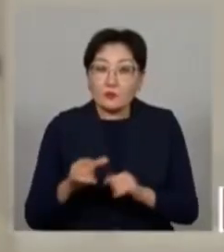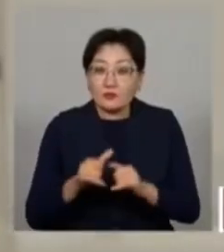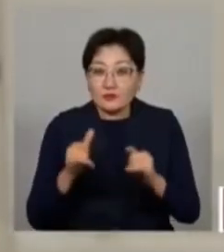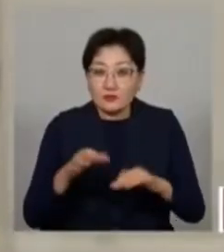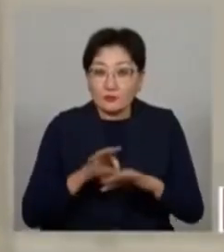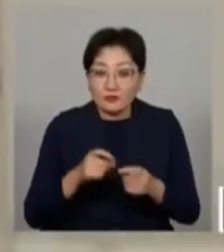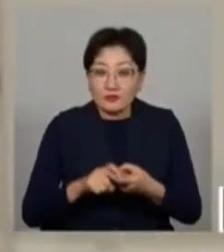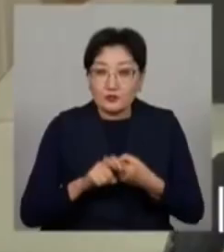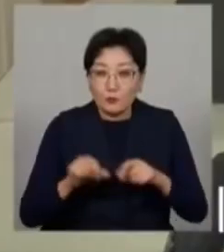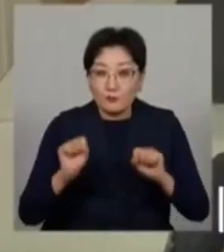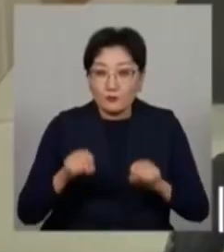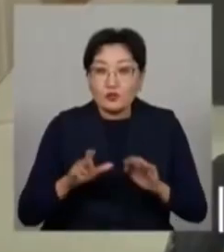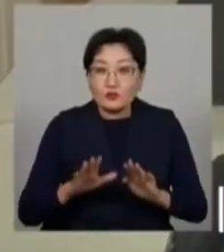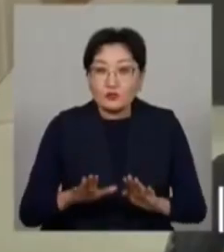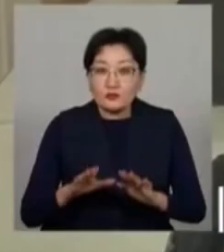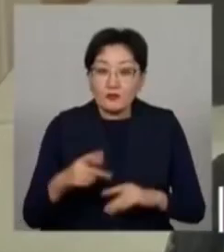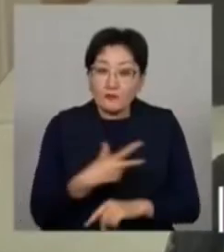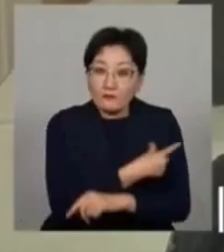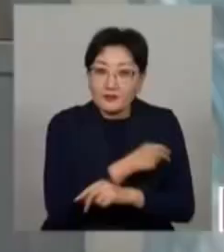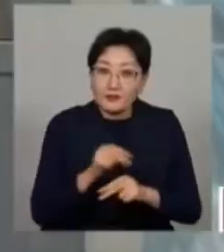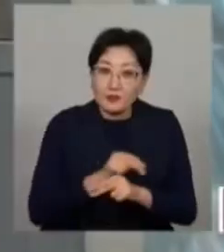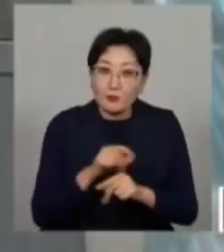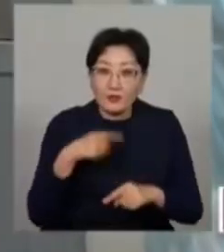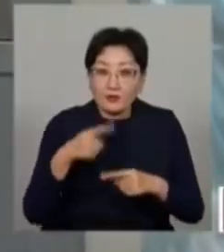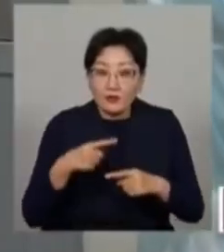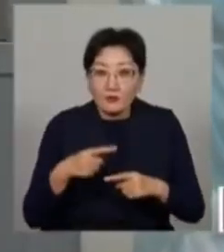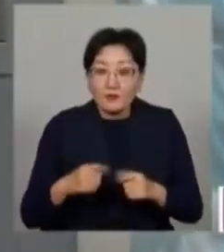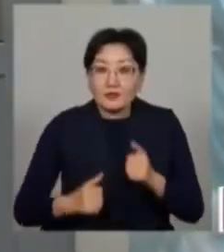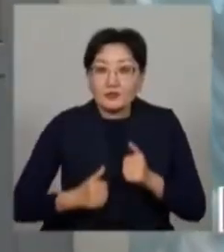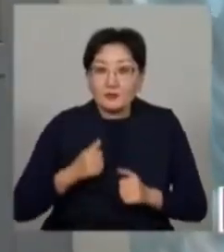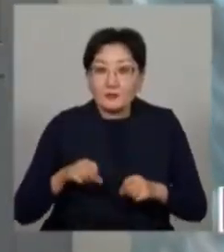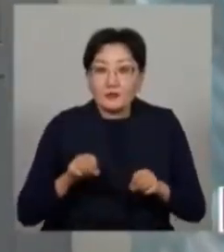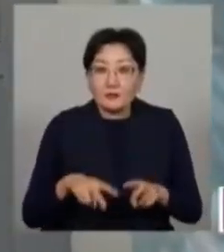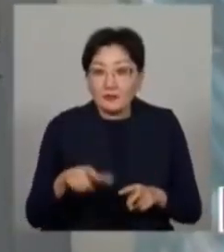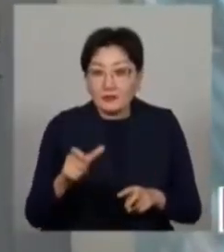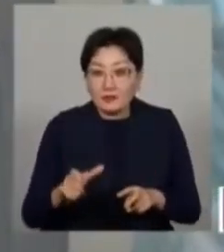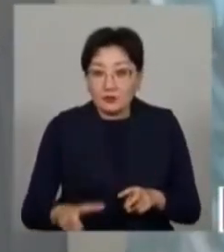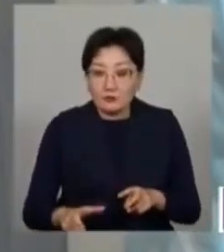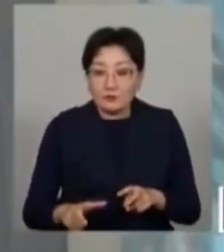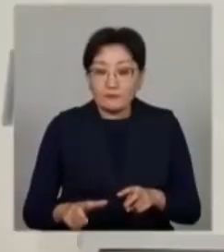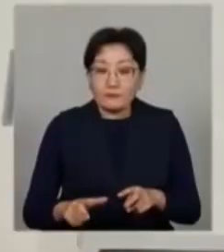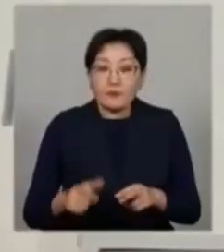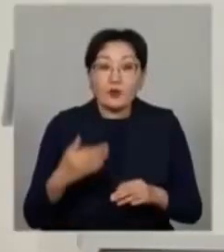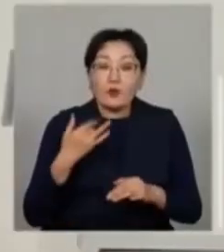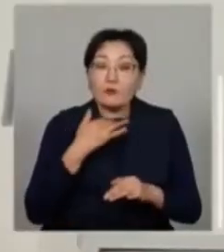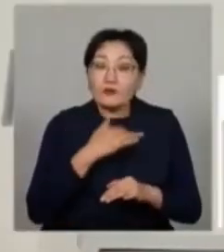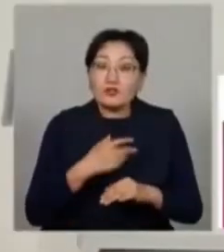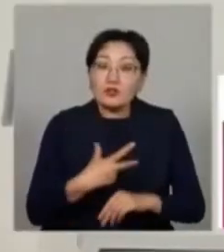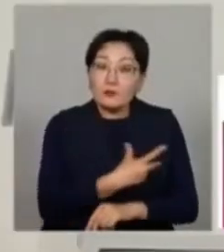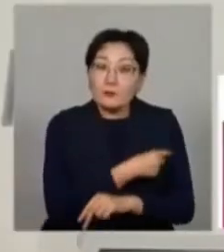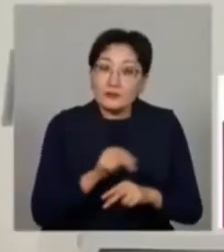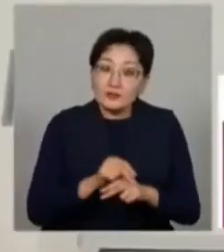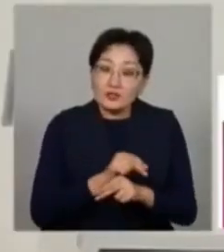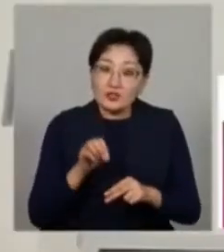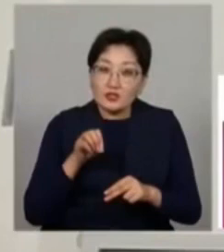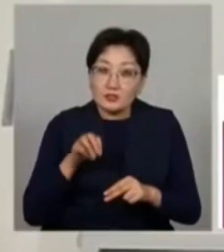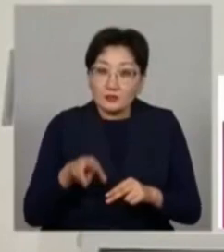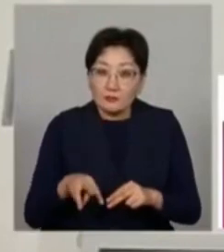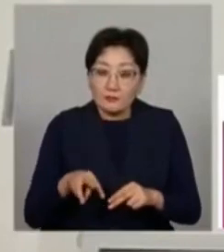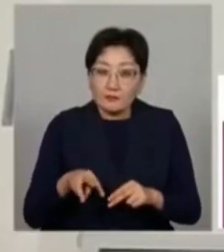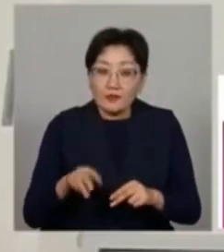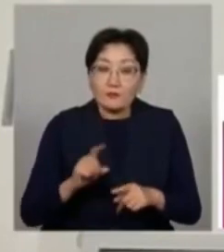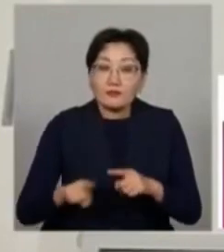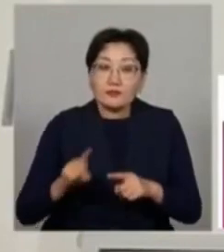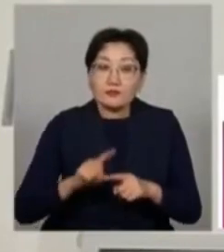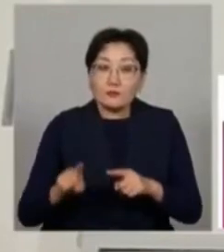распространение инфекции может только вакцинация, говорят авторитетные эксперты. Чем больше людей провакцинируется, тем